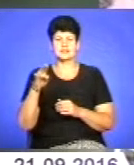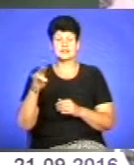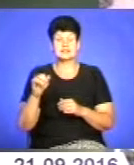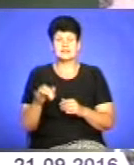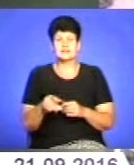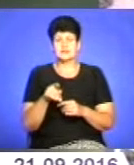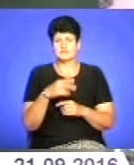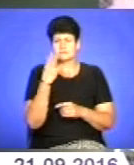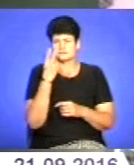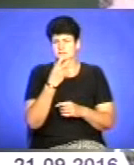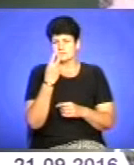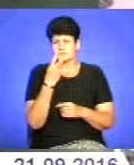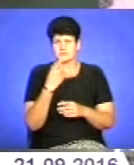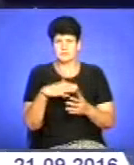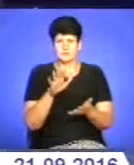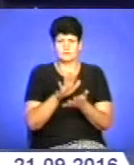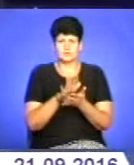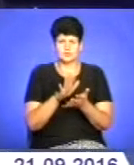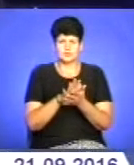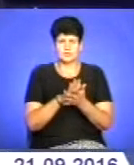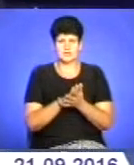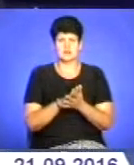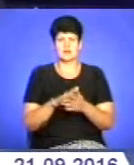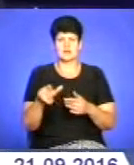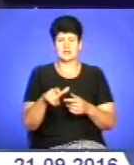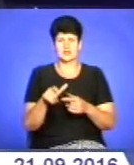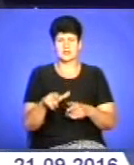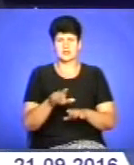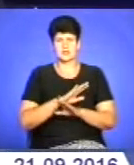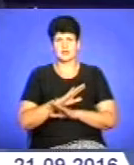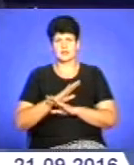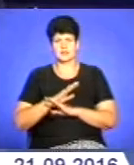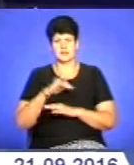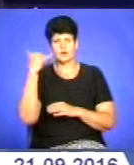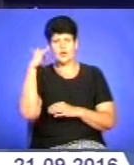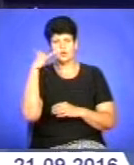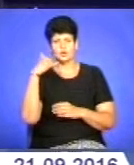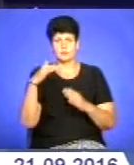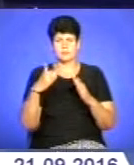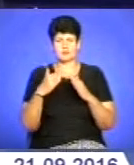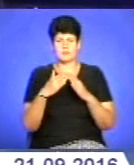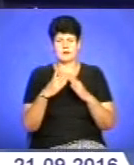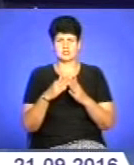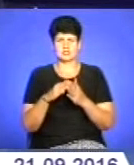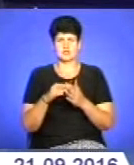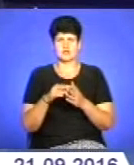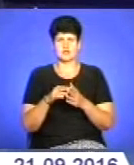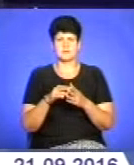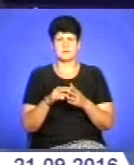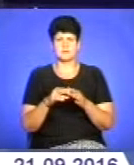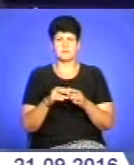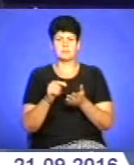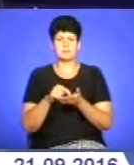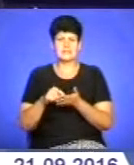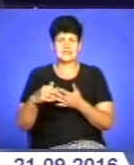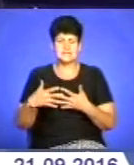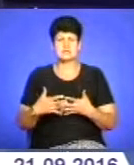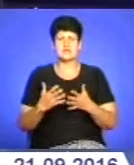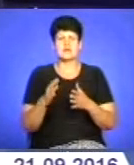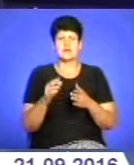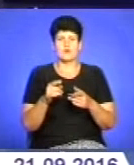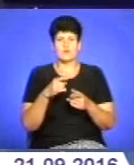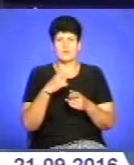жахливий сморід, через забруднення річки гине худоба та домашня птиця. Забір води люди зробили самостійно, бо екологи на місце